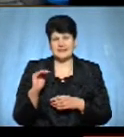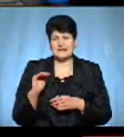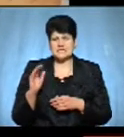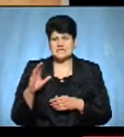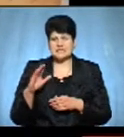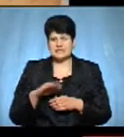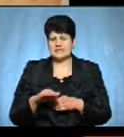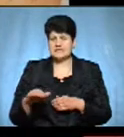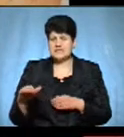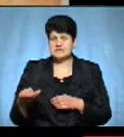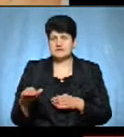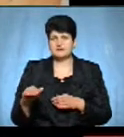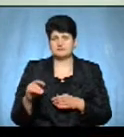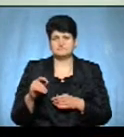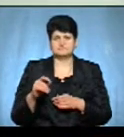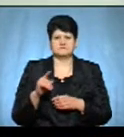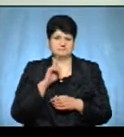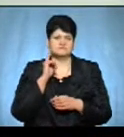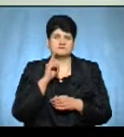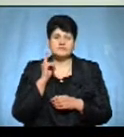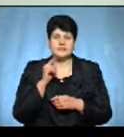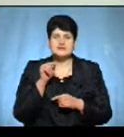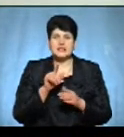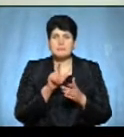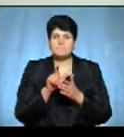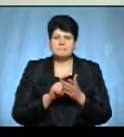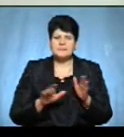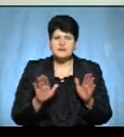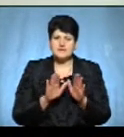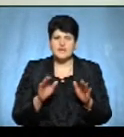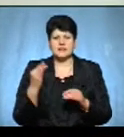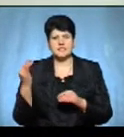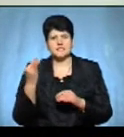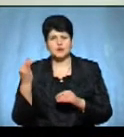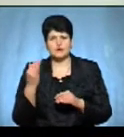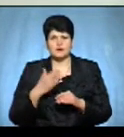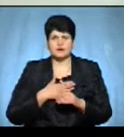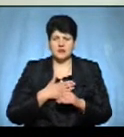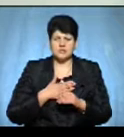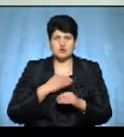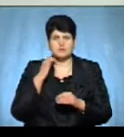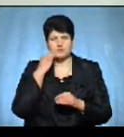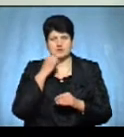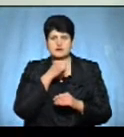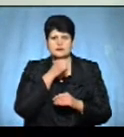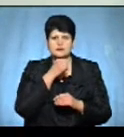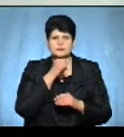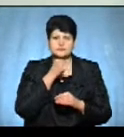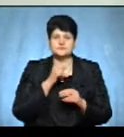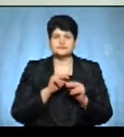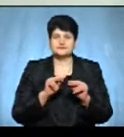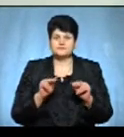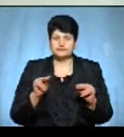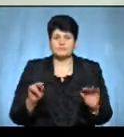і, скажімо так, в підлітковому віці з тих пісень, з тих історій наших бабусів, наших вчителів,